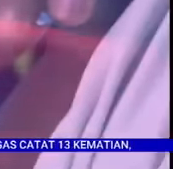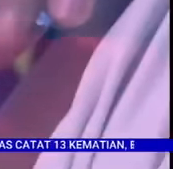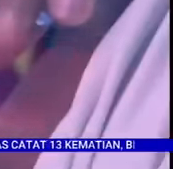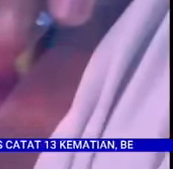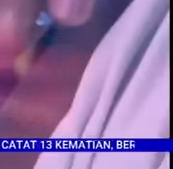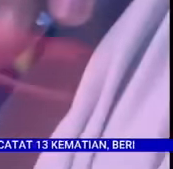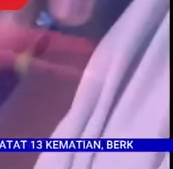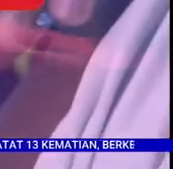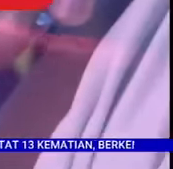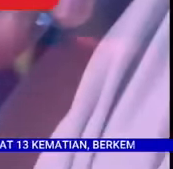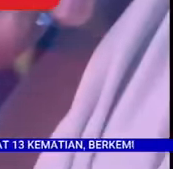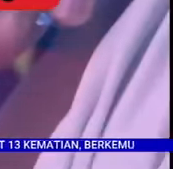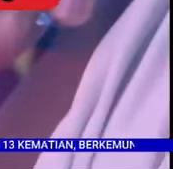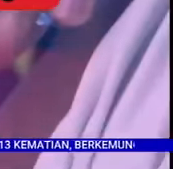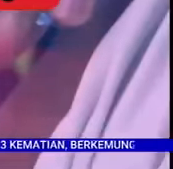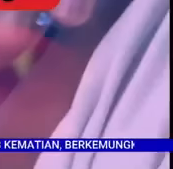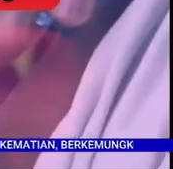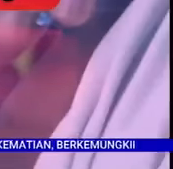Hai